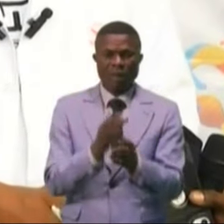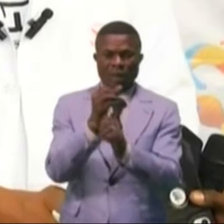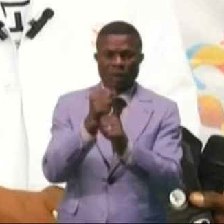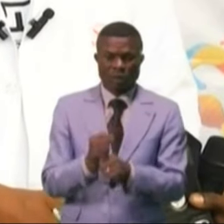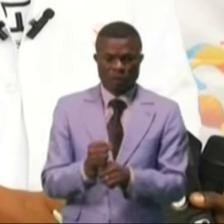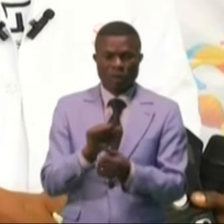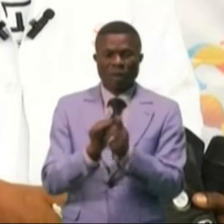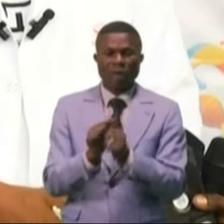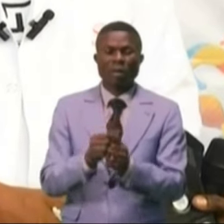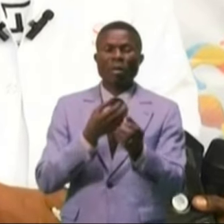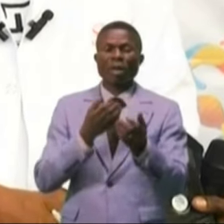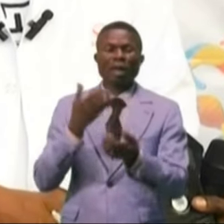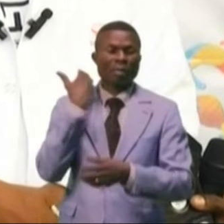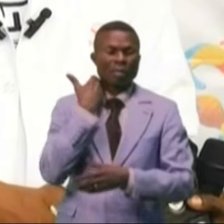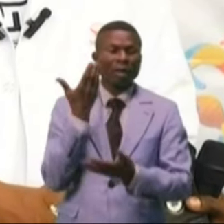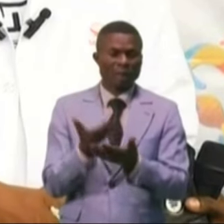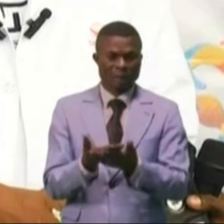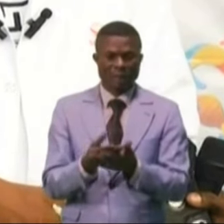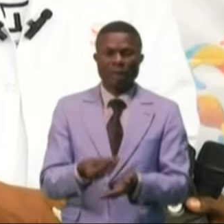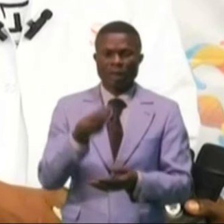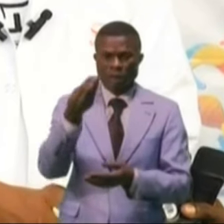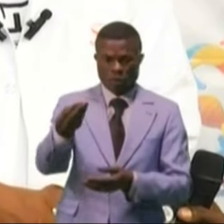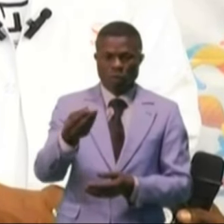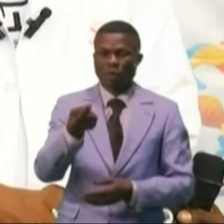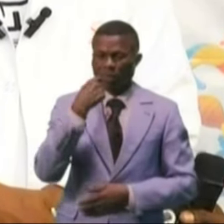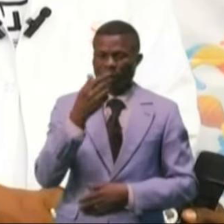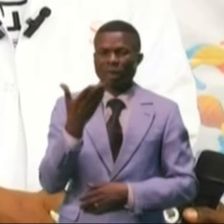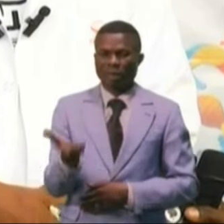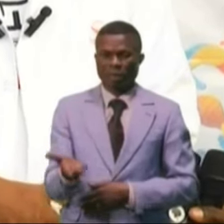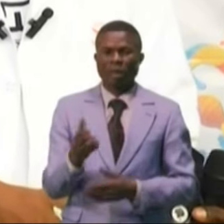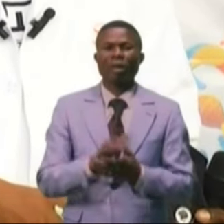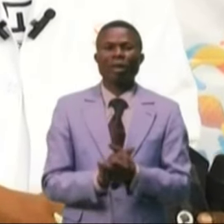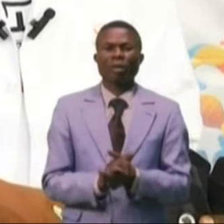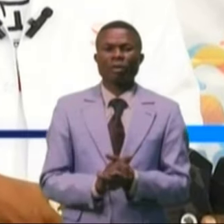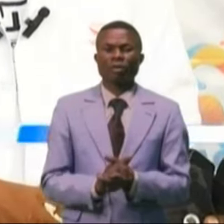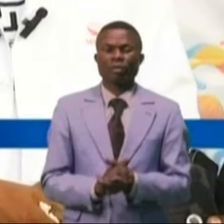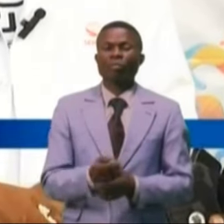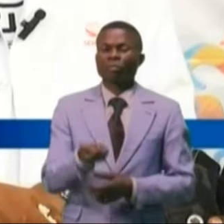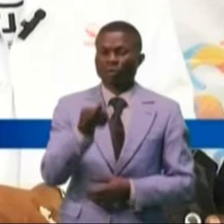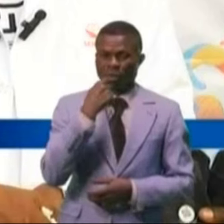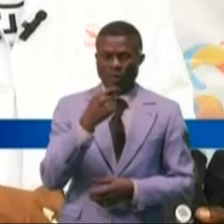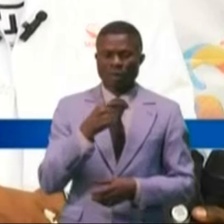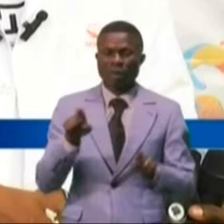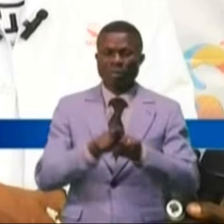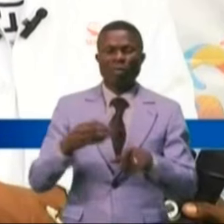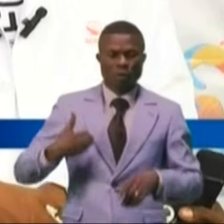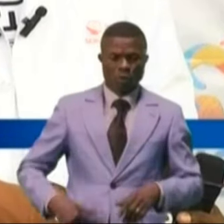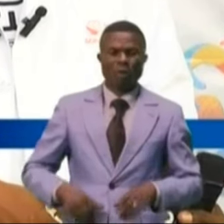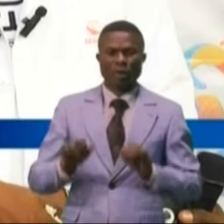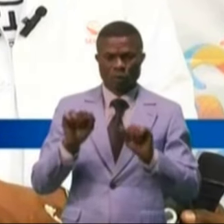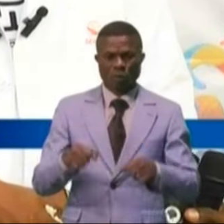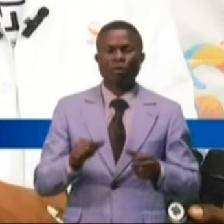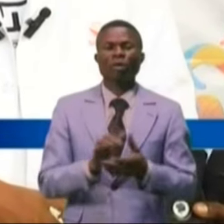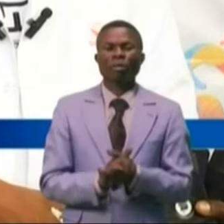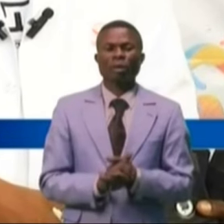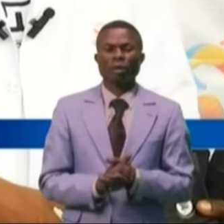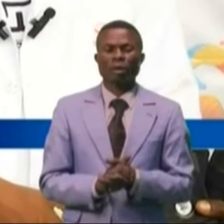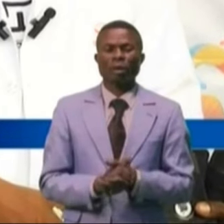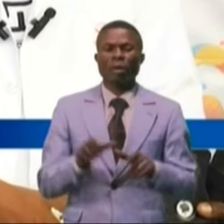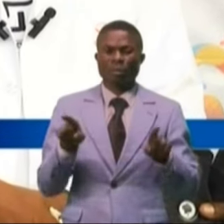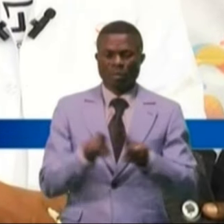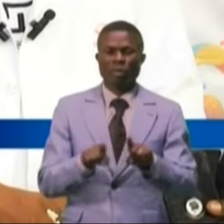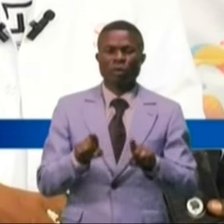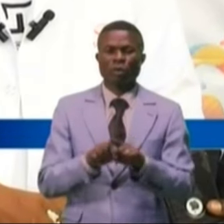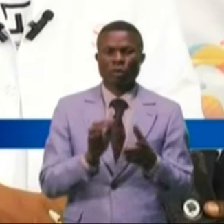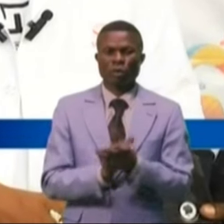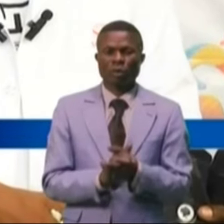des problèmes de santé aigus, nous pouvons déjà les soigner, médicalement comme chirurgicalement. Et de même, nous